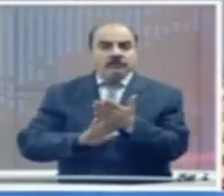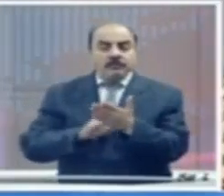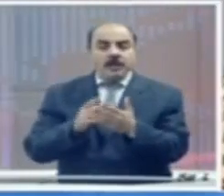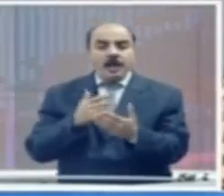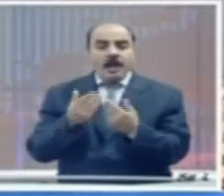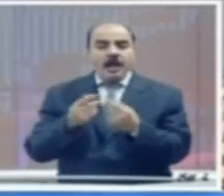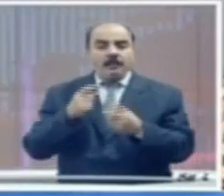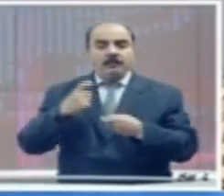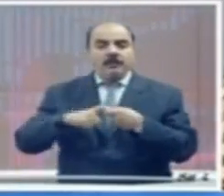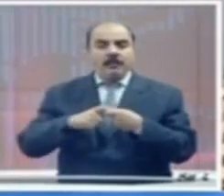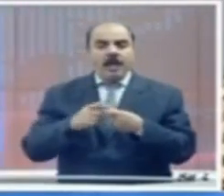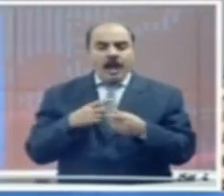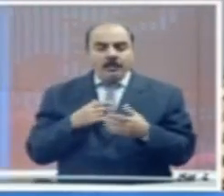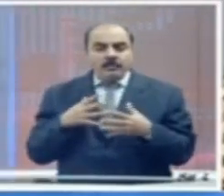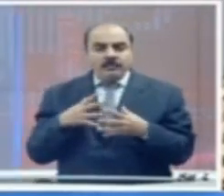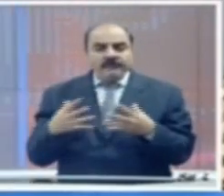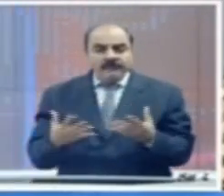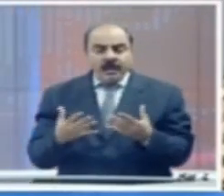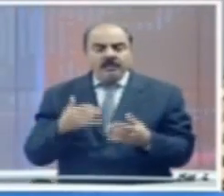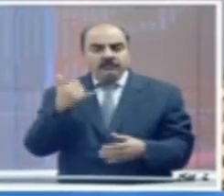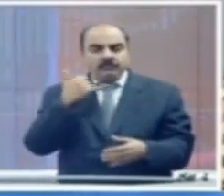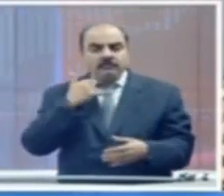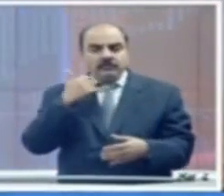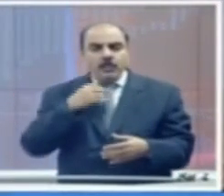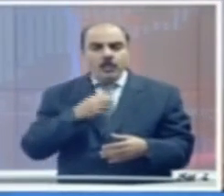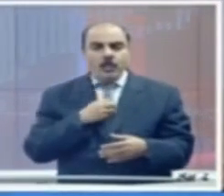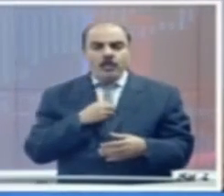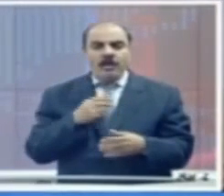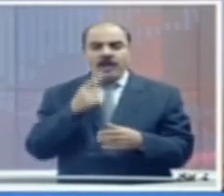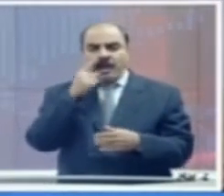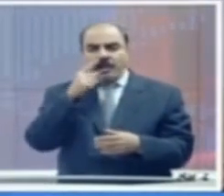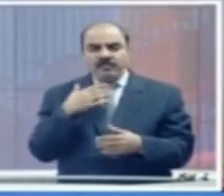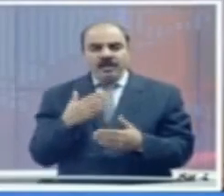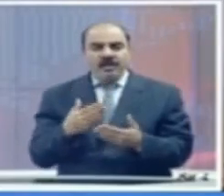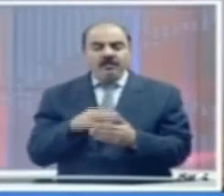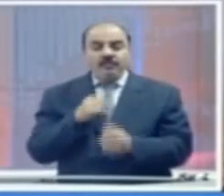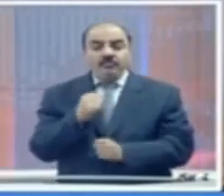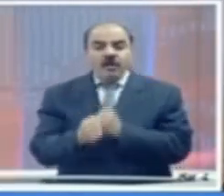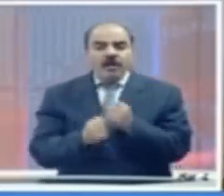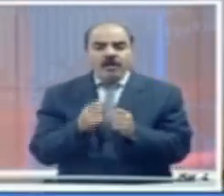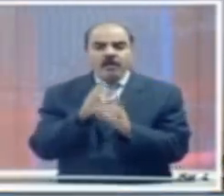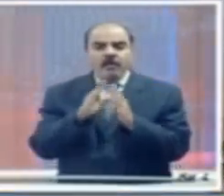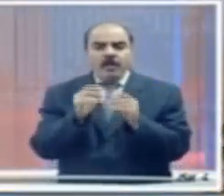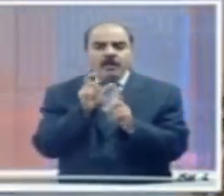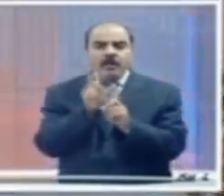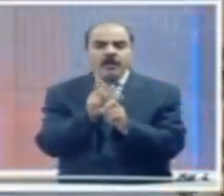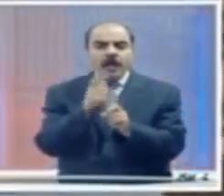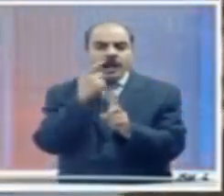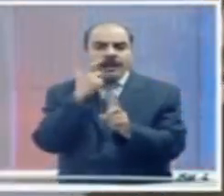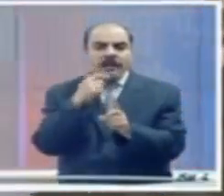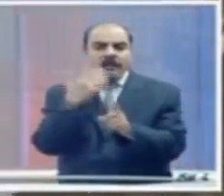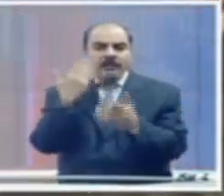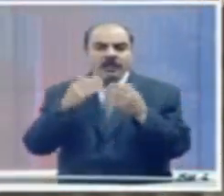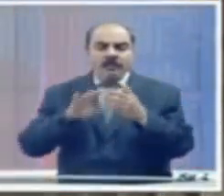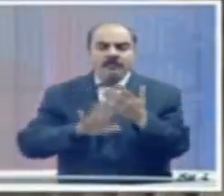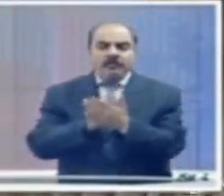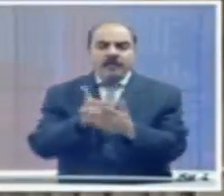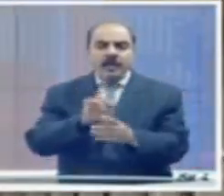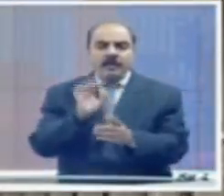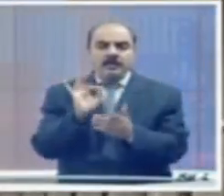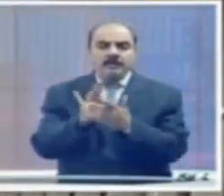الخارجية متابعتها مع السلطات النيجيرية لبذل كافة الجهود حرصا على أمن